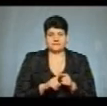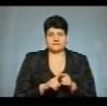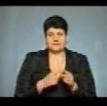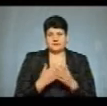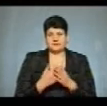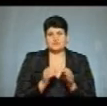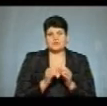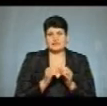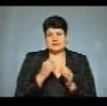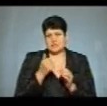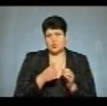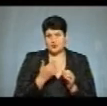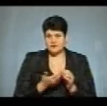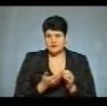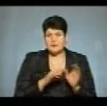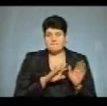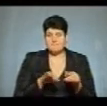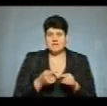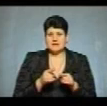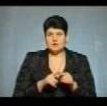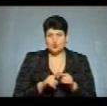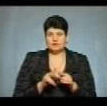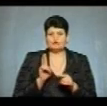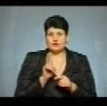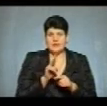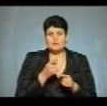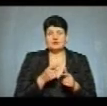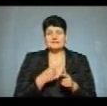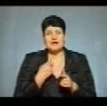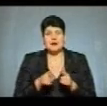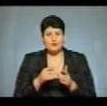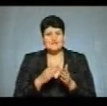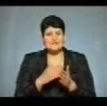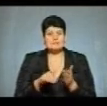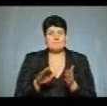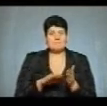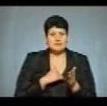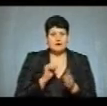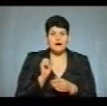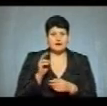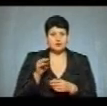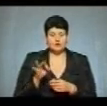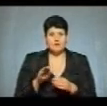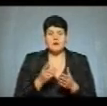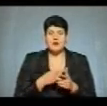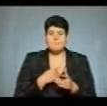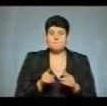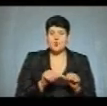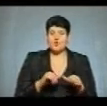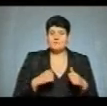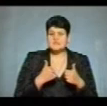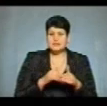порядка 10 років. Після цього тролейбус або списують актом, або комісійно,